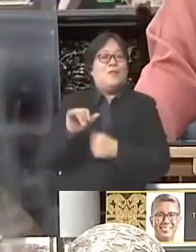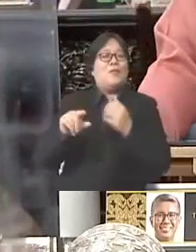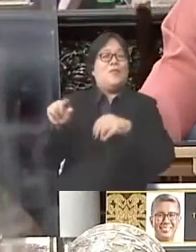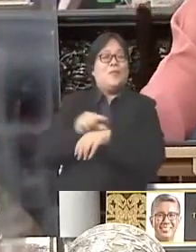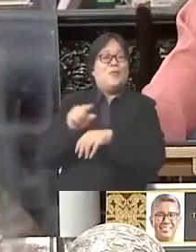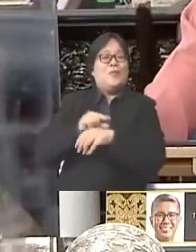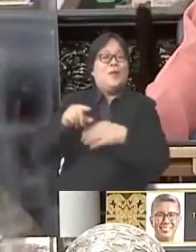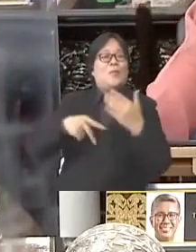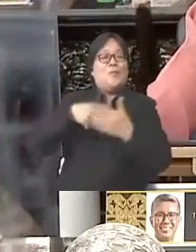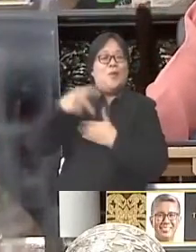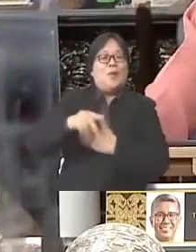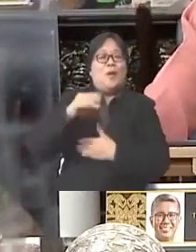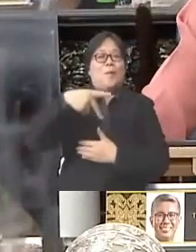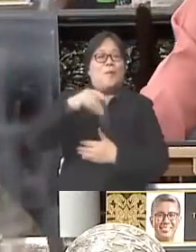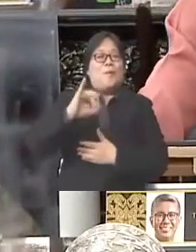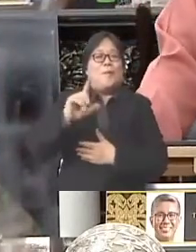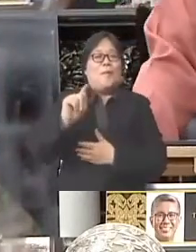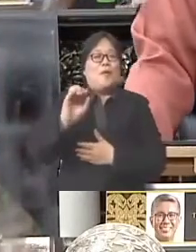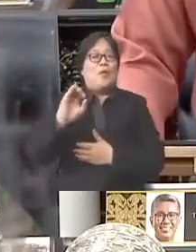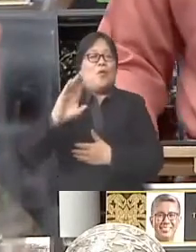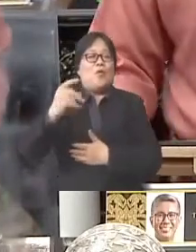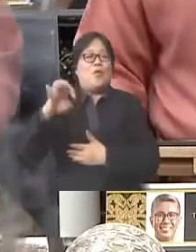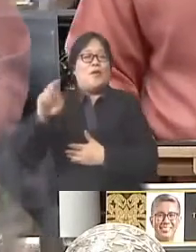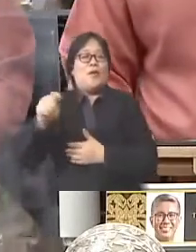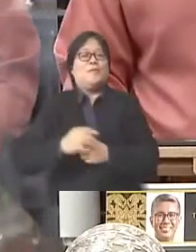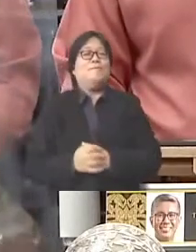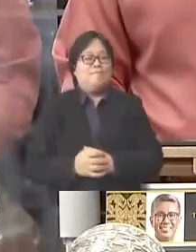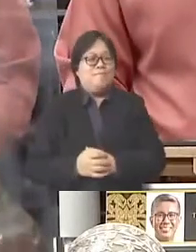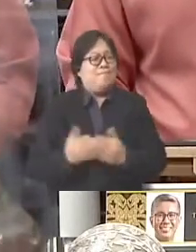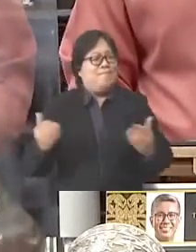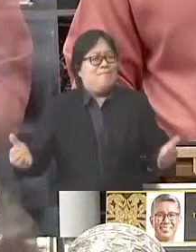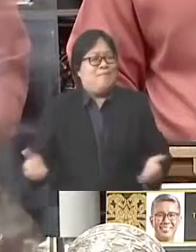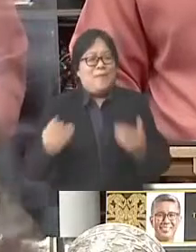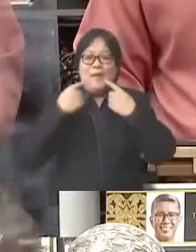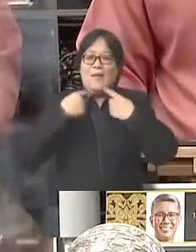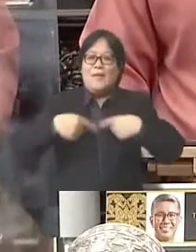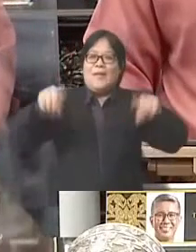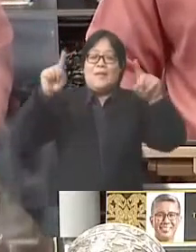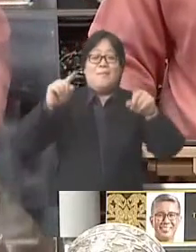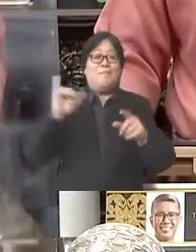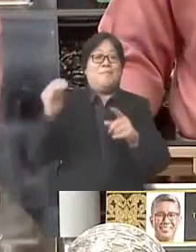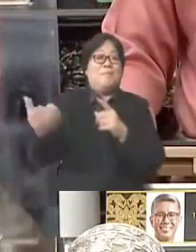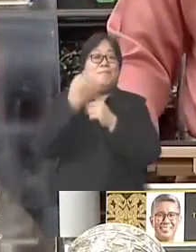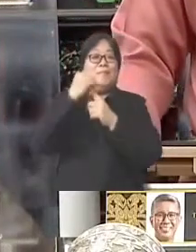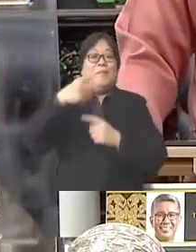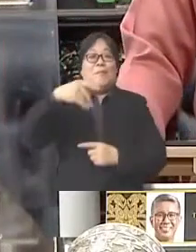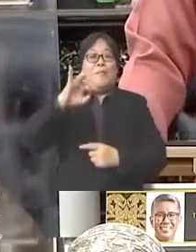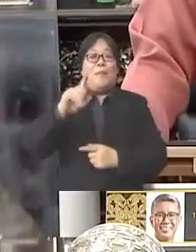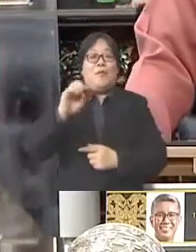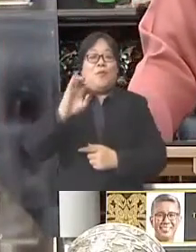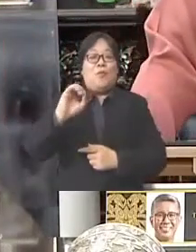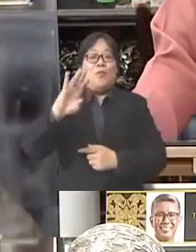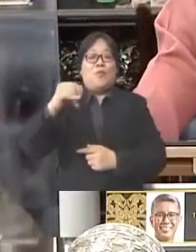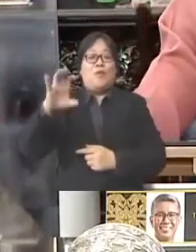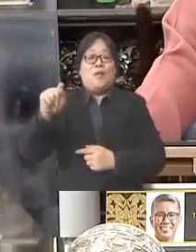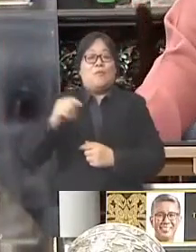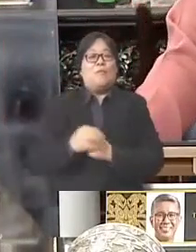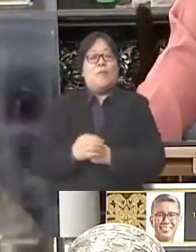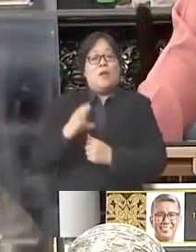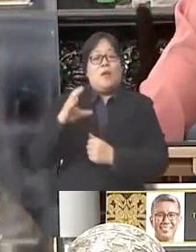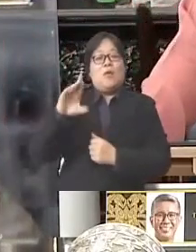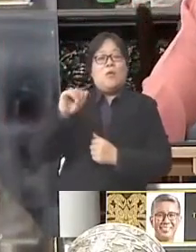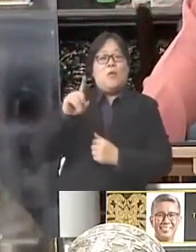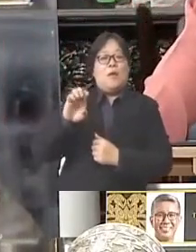Rich perisian Victor cat bagi menggalakkan kejayaan seperti yang dicapai bocad relevan sebagai